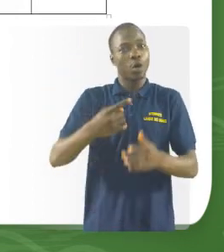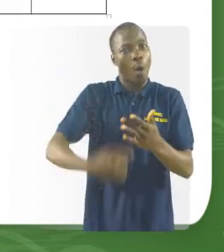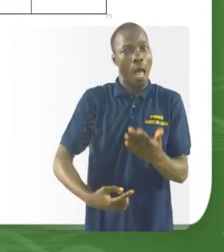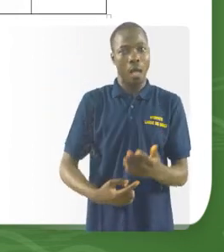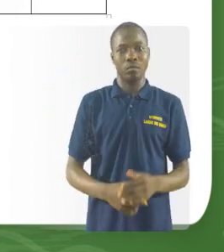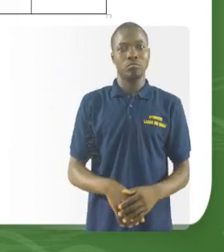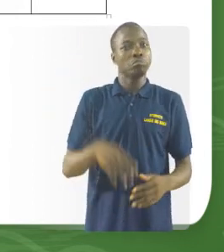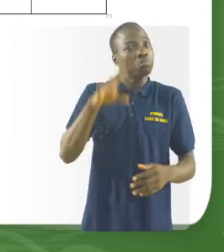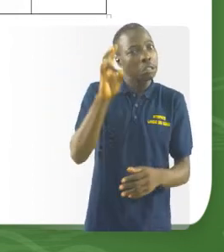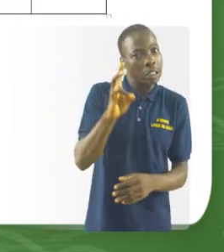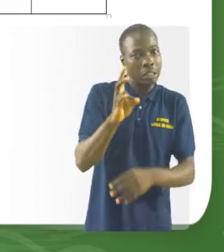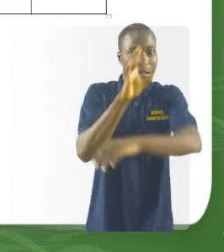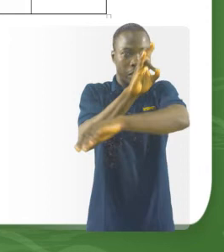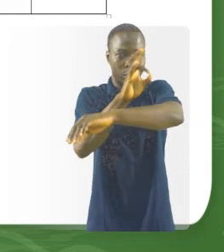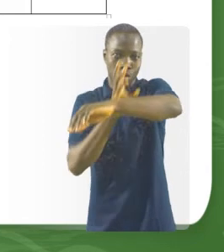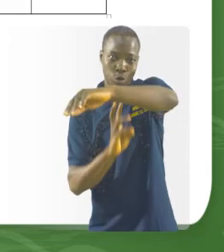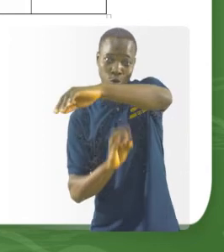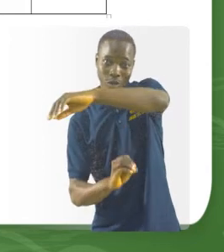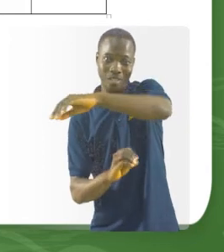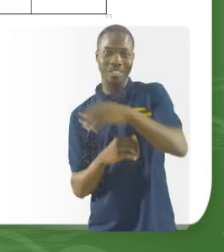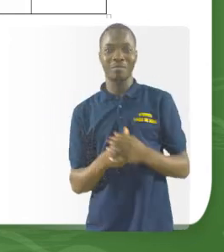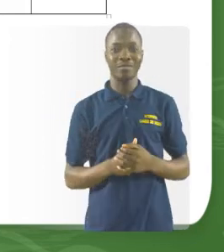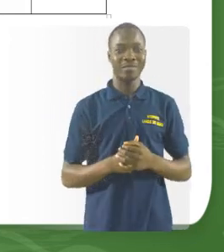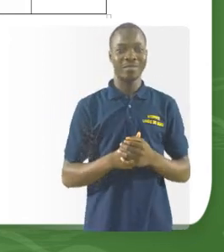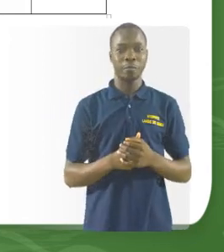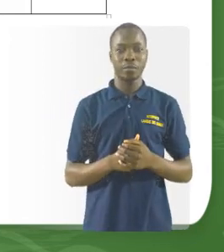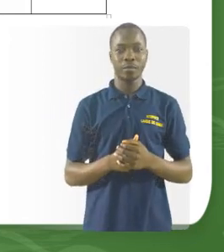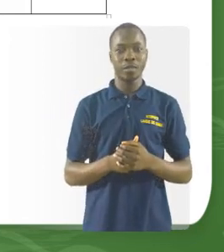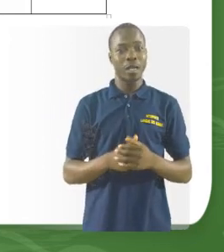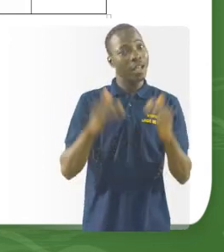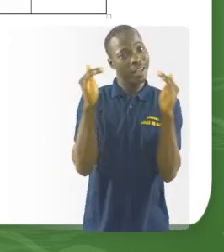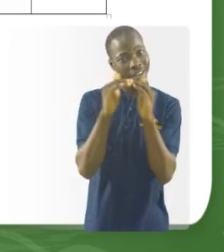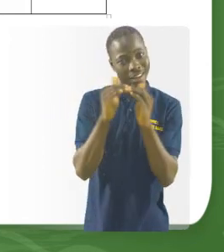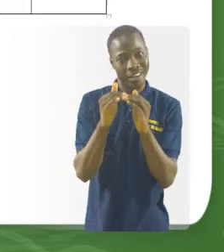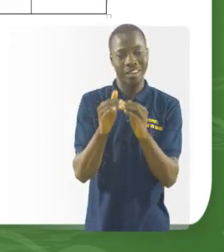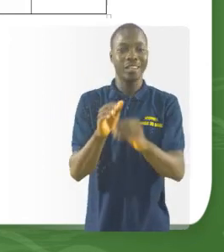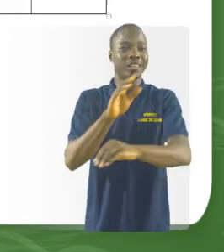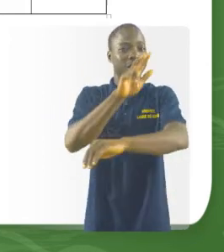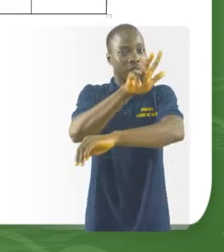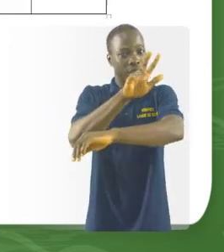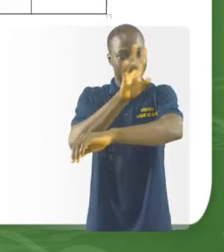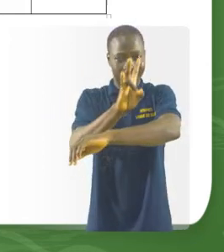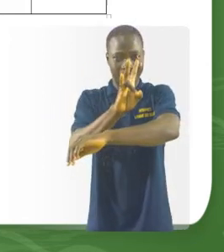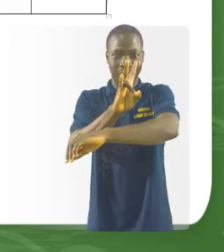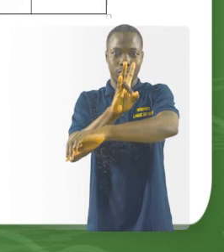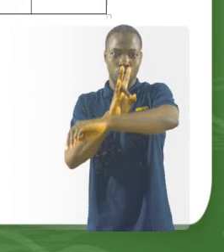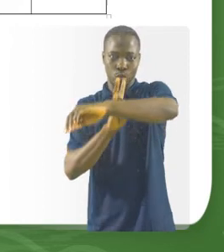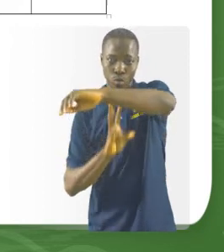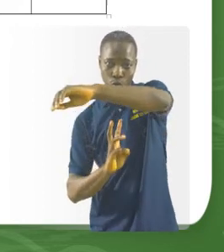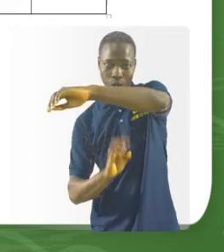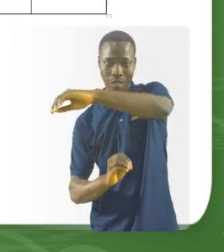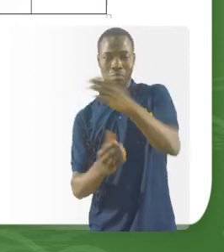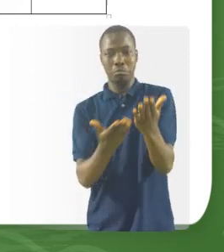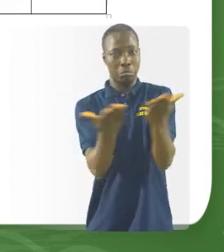7 sur l'effectif total, c'est-à-dire 37 sur 60.